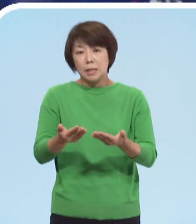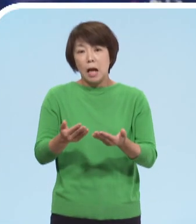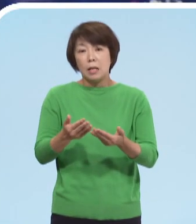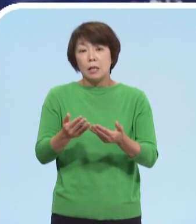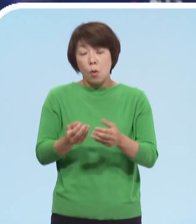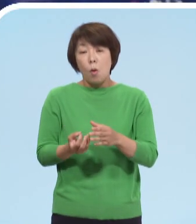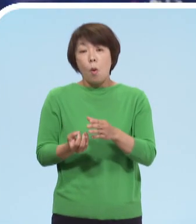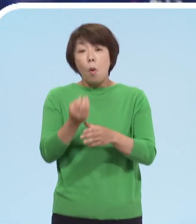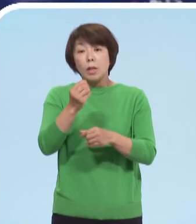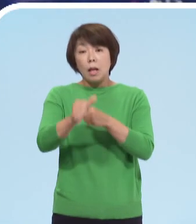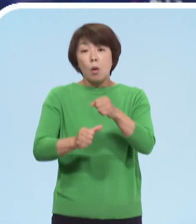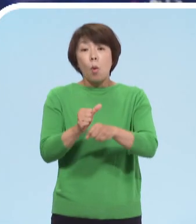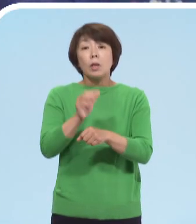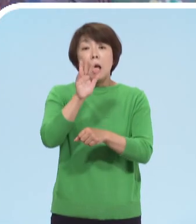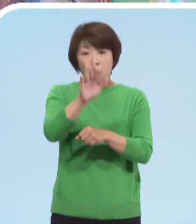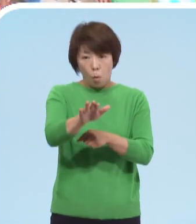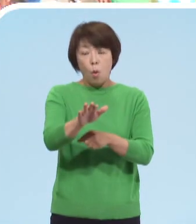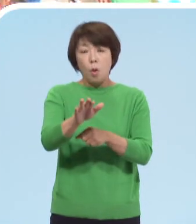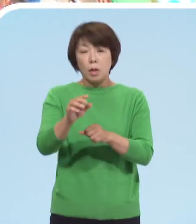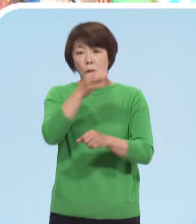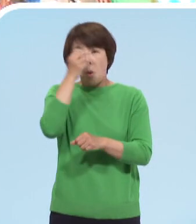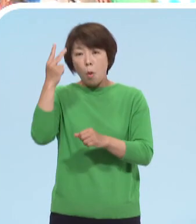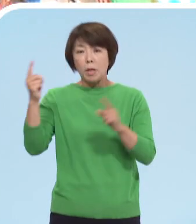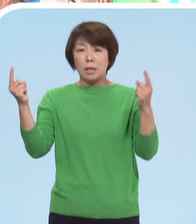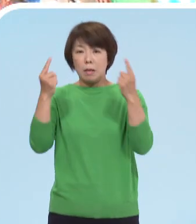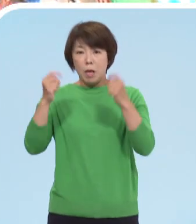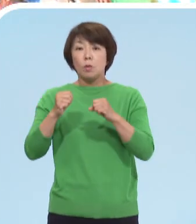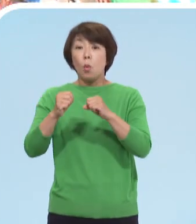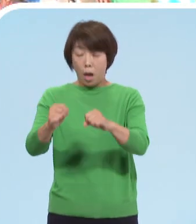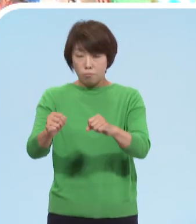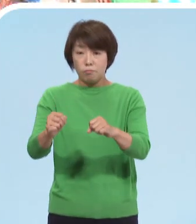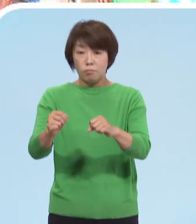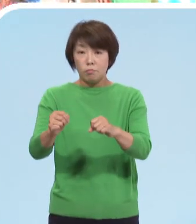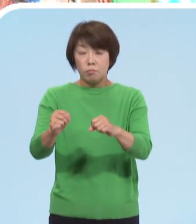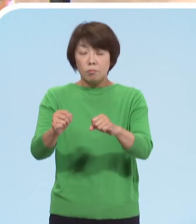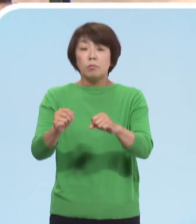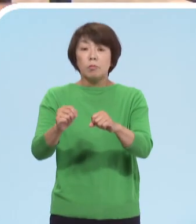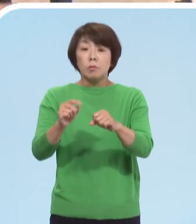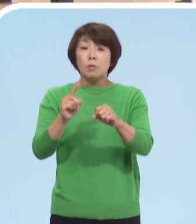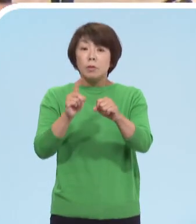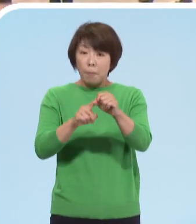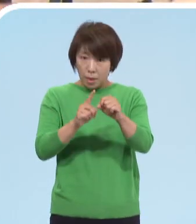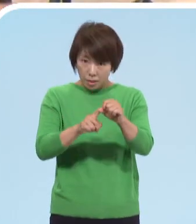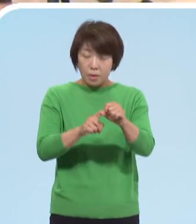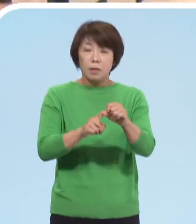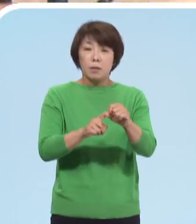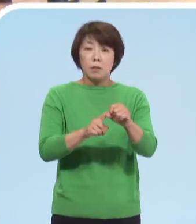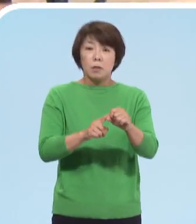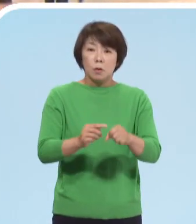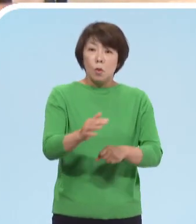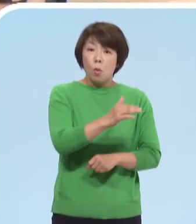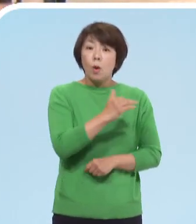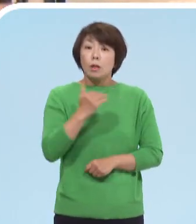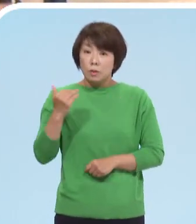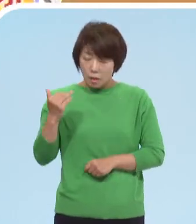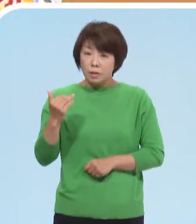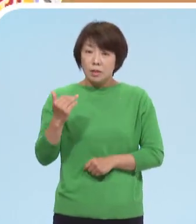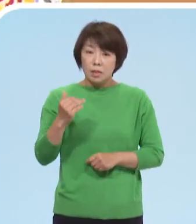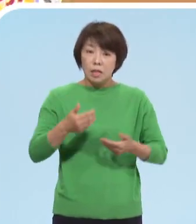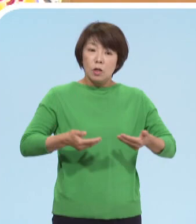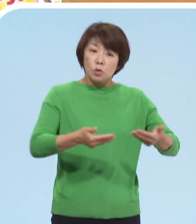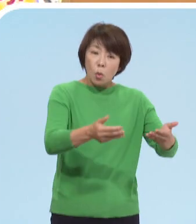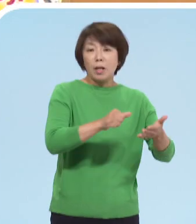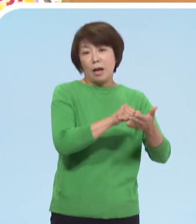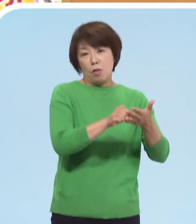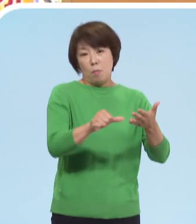が復興記念事業というのをやりまして、神戸がこんなに元気になったということをアピールしようやないかというイベントだったんです。僕ら